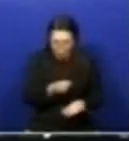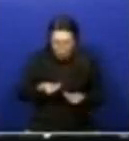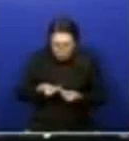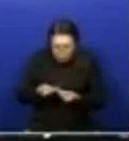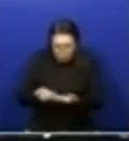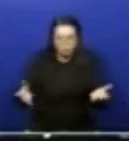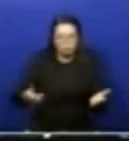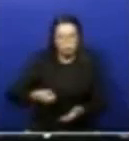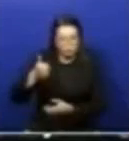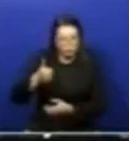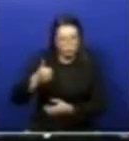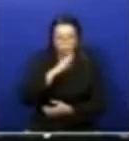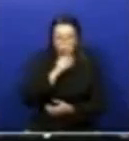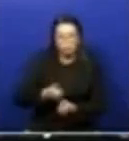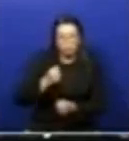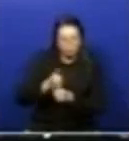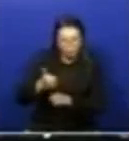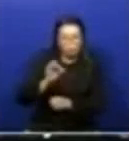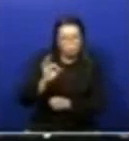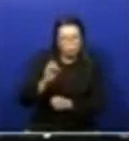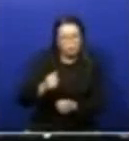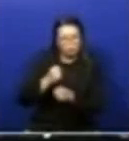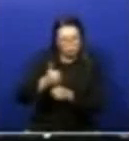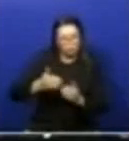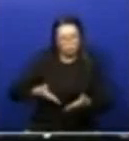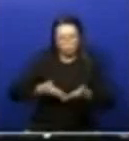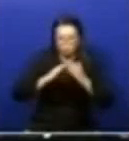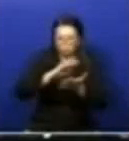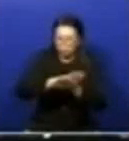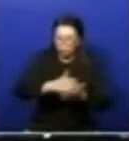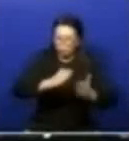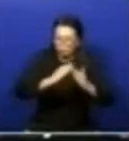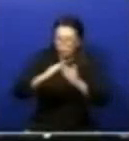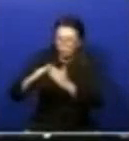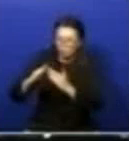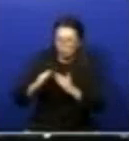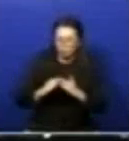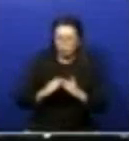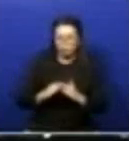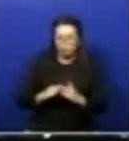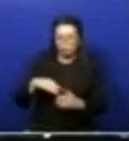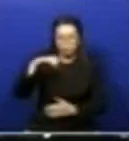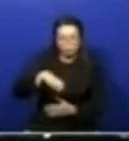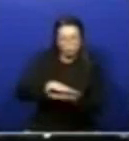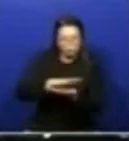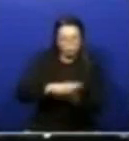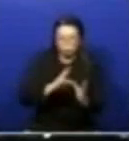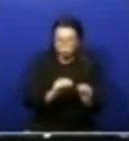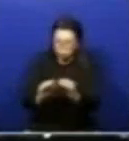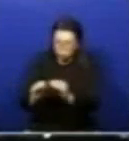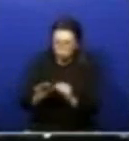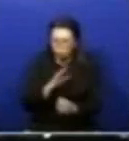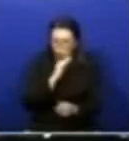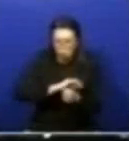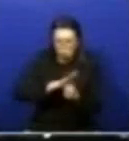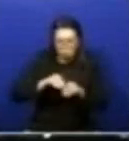เขาเตรียมการไว้หมดแล้วครับในการก่อสร้างในการต่อเติมในการประกาศโดยเฉพาะโรงเรียนคณะกรรมการสถานศึกษาประชุมกันนะครับถ้าไม่มีโ